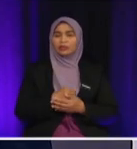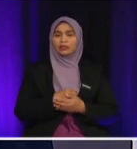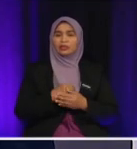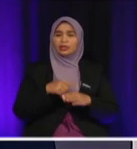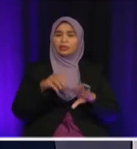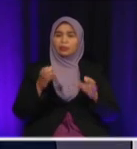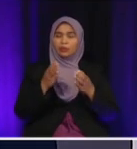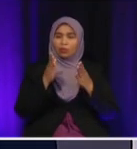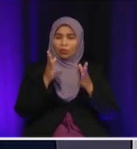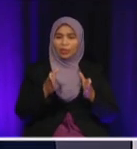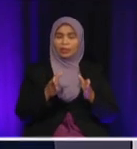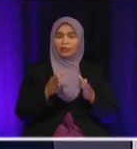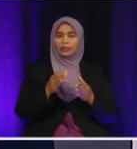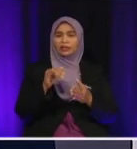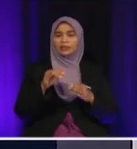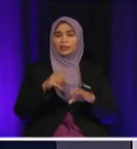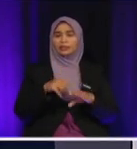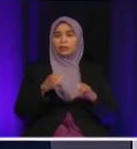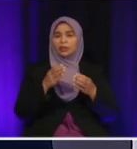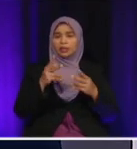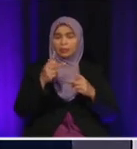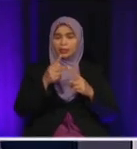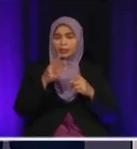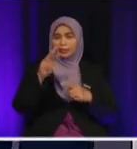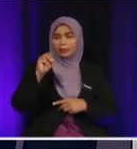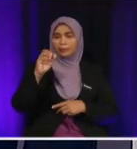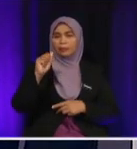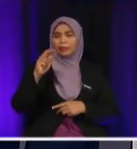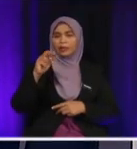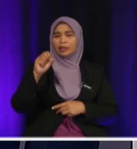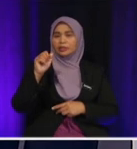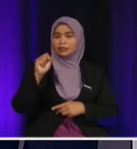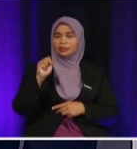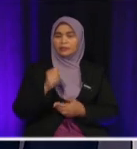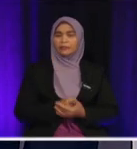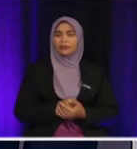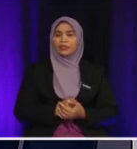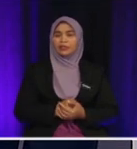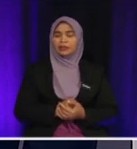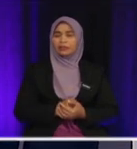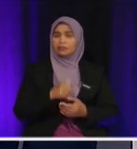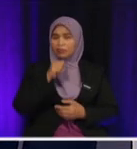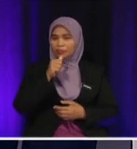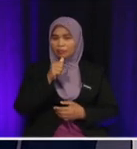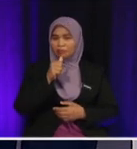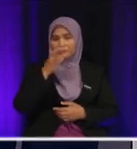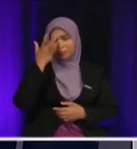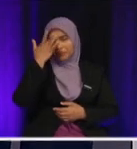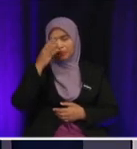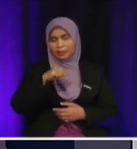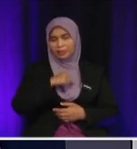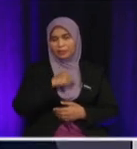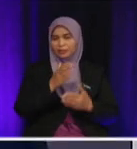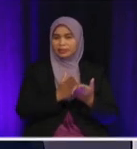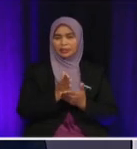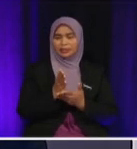oleh orang yang buat kepada mangsa, maka dikenakan hukuman qisas. Tapi bukan pandai-pandai, ya, terus hari itu